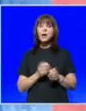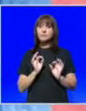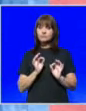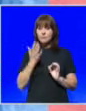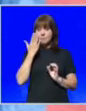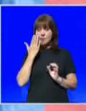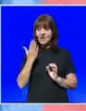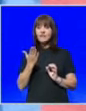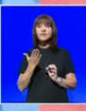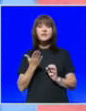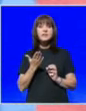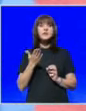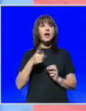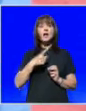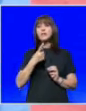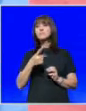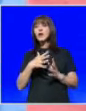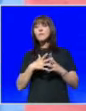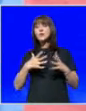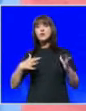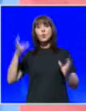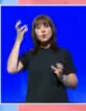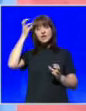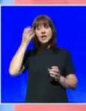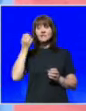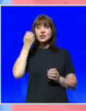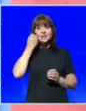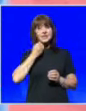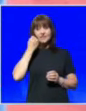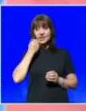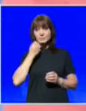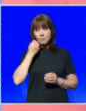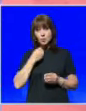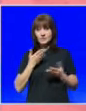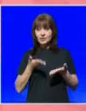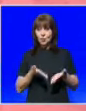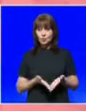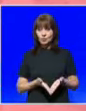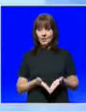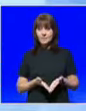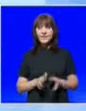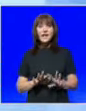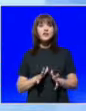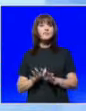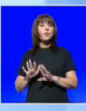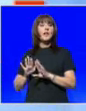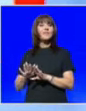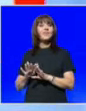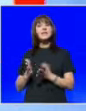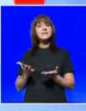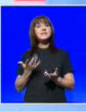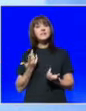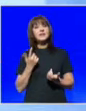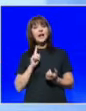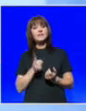държави в Европа, които ще се възползват от липсата на план и ясна стратегия в българската енергетика. Добре, кажете според вас каква трябва да